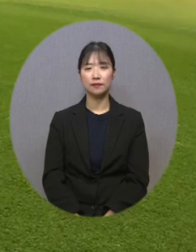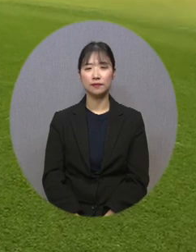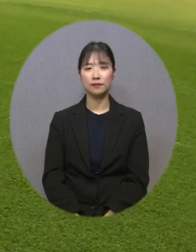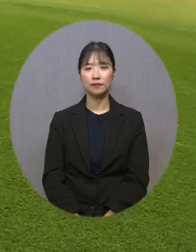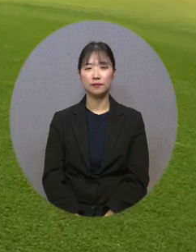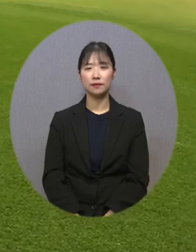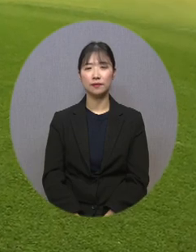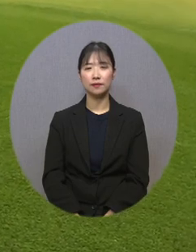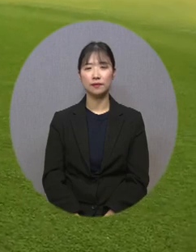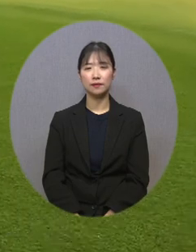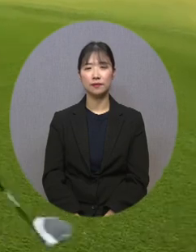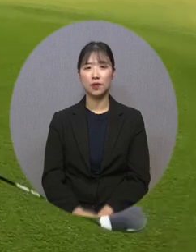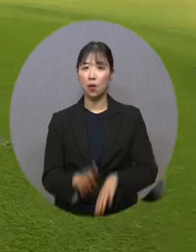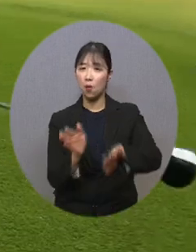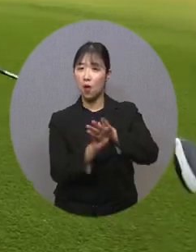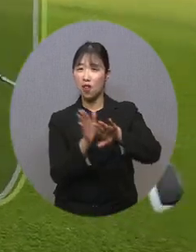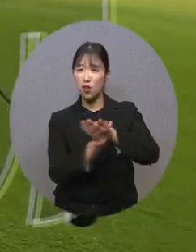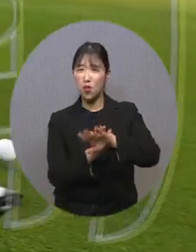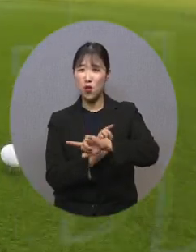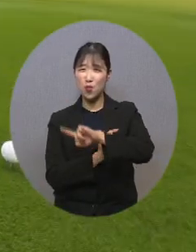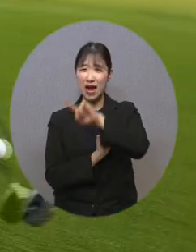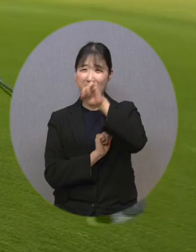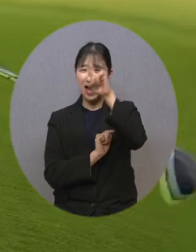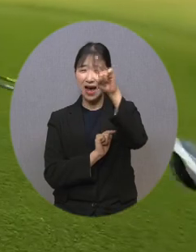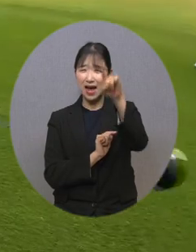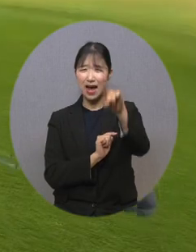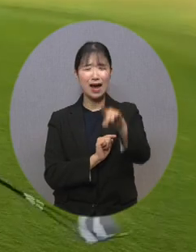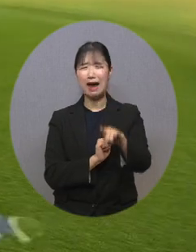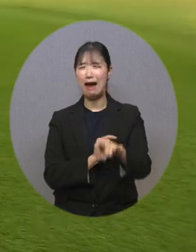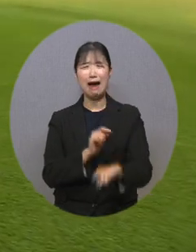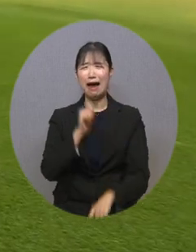우와, 땡겼다! 안 돼!